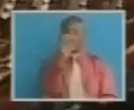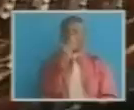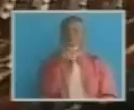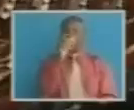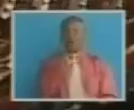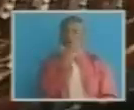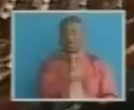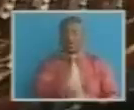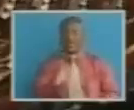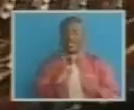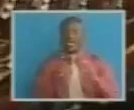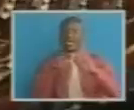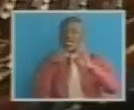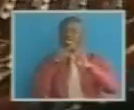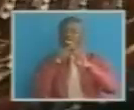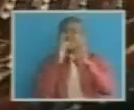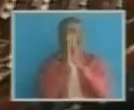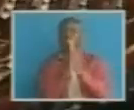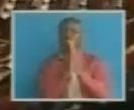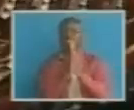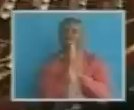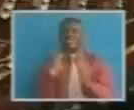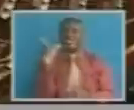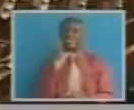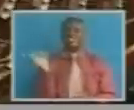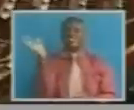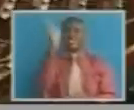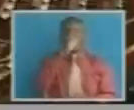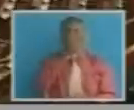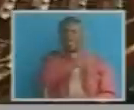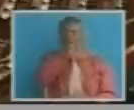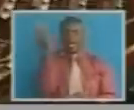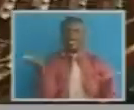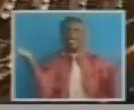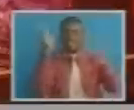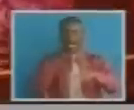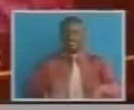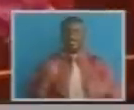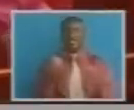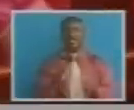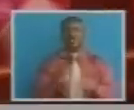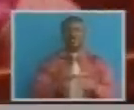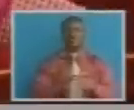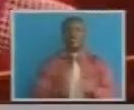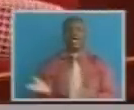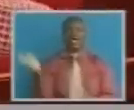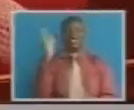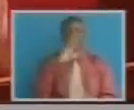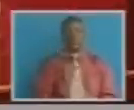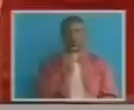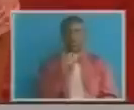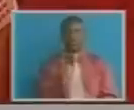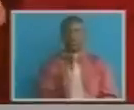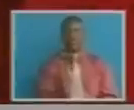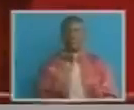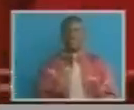kuabudu je ni Lini serikali itaacha kutumia Siku hiyo kwa ajili ya uchaguzi ili Watu wa madhehebu haya wapate muda wa kushiriki ibada Zao kikamilifu na je